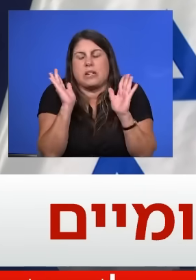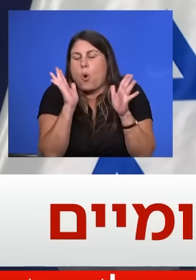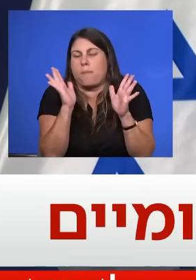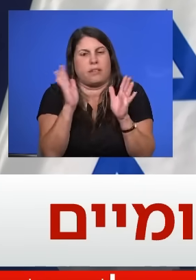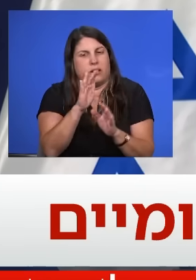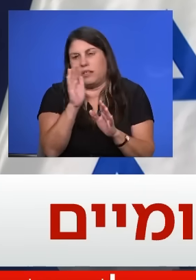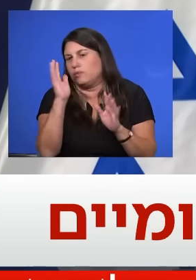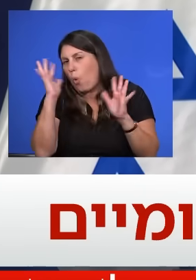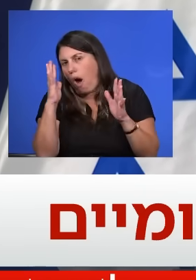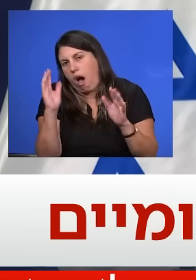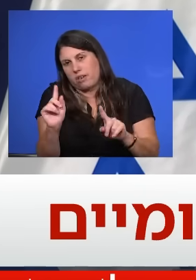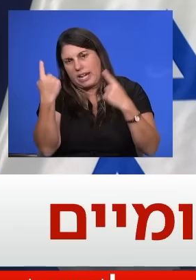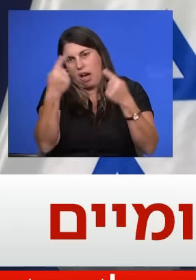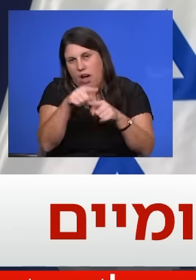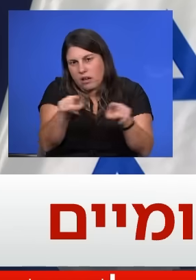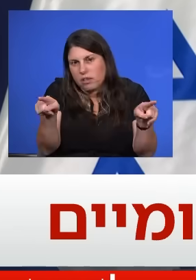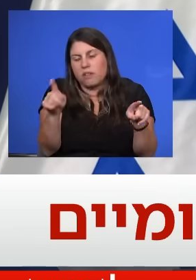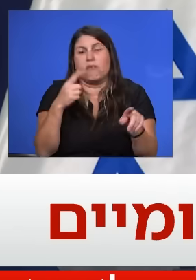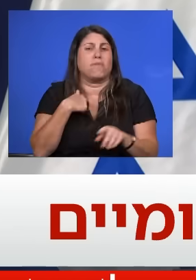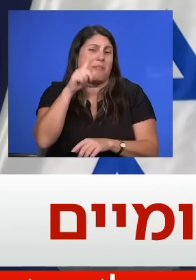אני יודע שחייהם לעולם לא יהיו אותו הדבר.